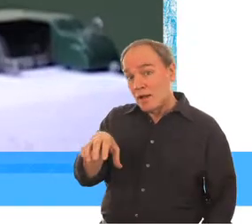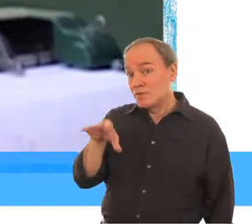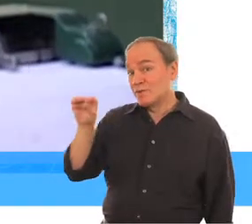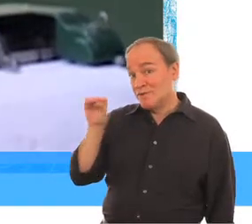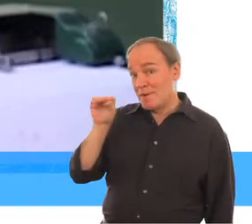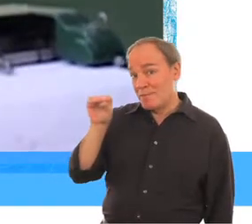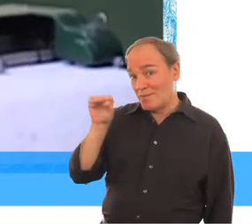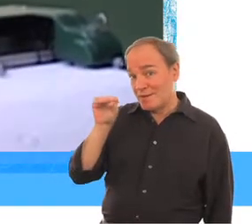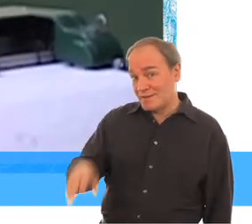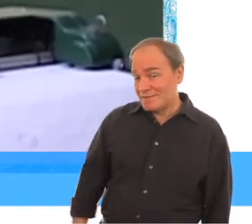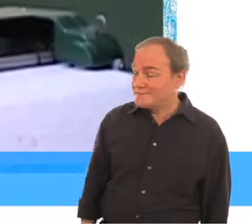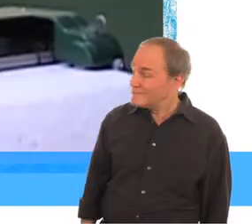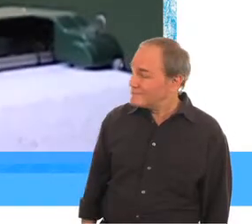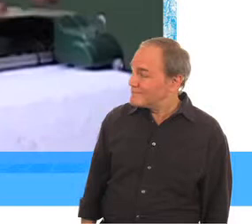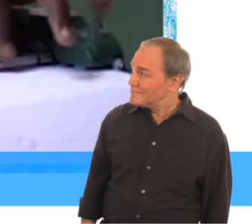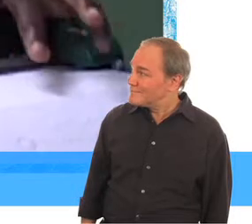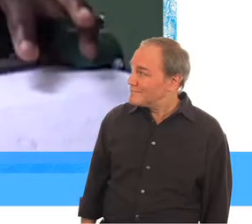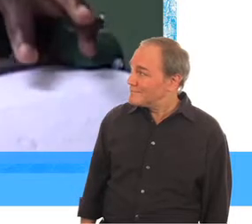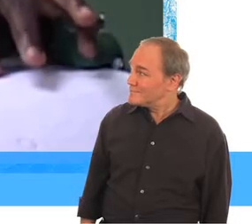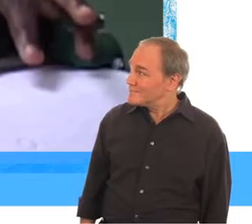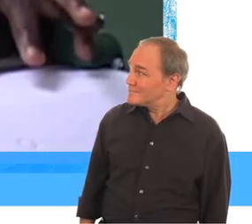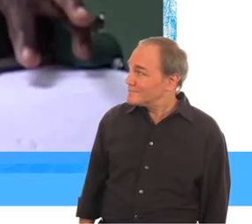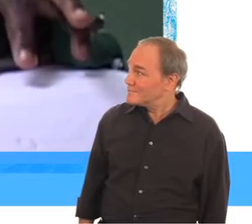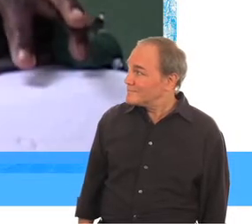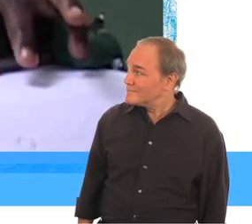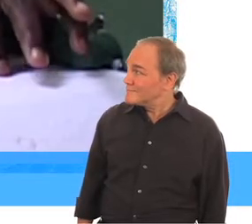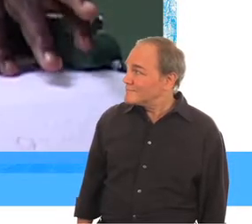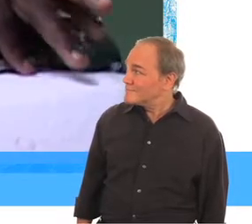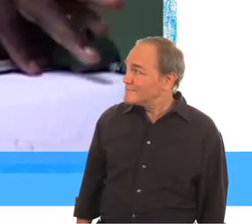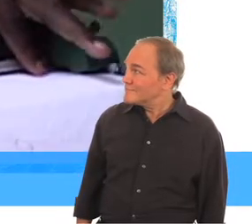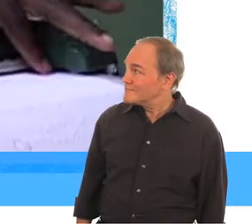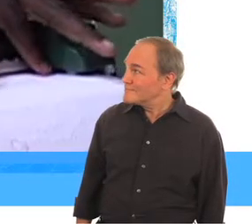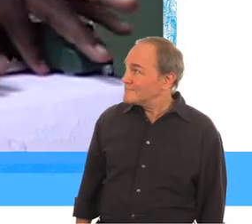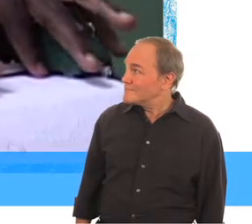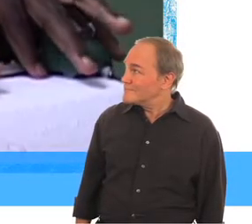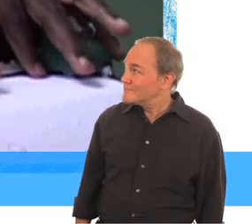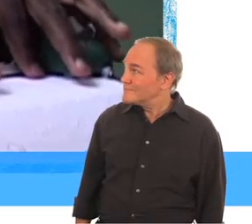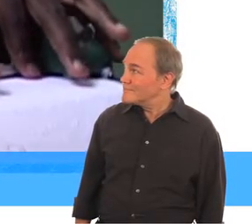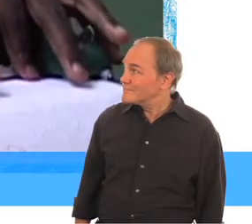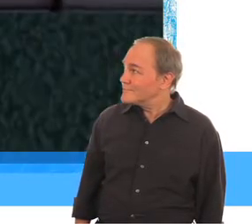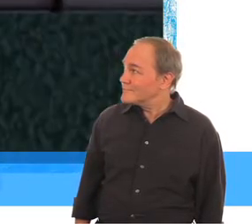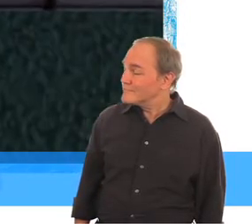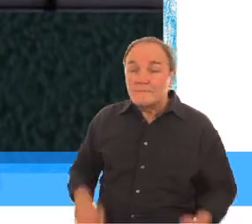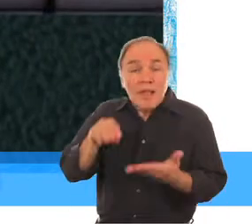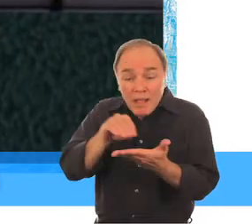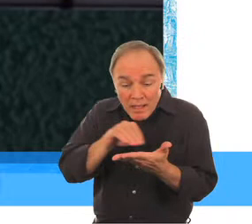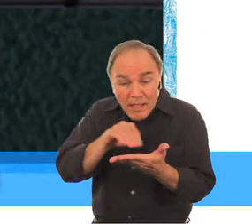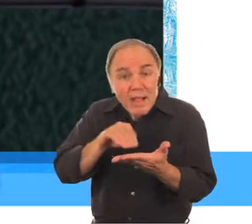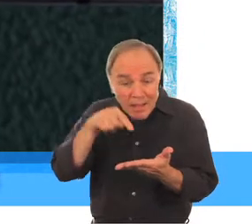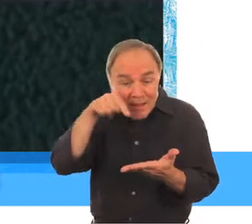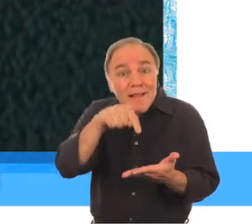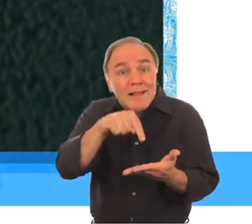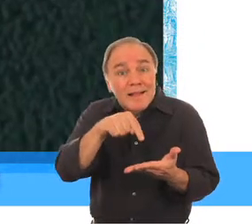Enfant zimbabwéen aveugle utilisant une machine à écrire le braille. Donc voici mon nom. Kubulani